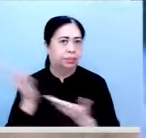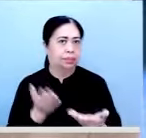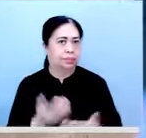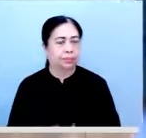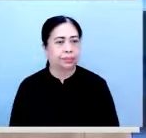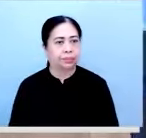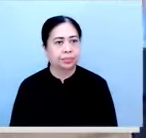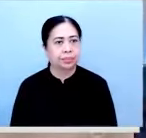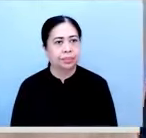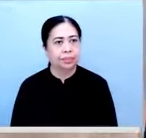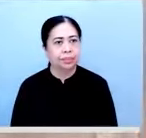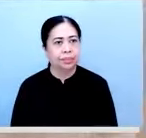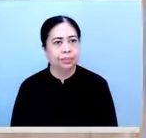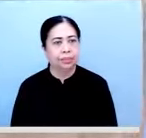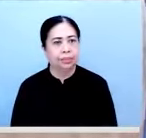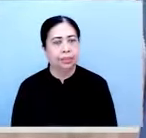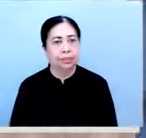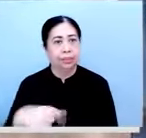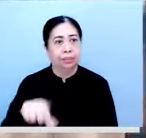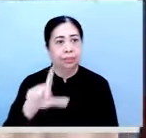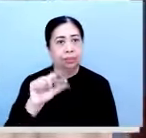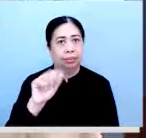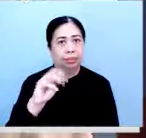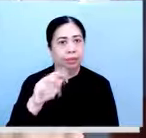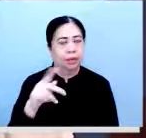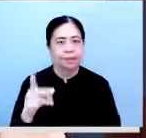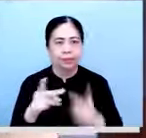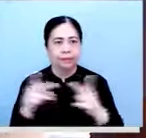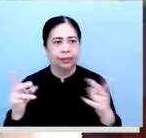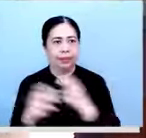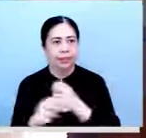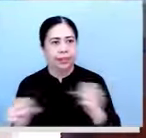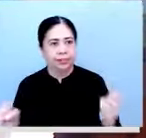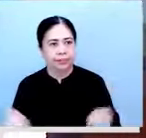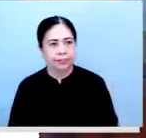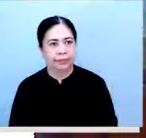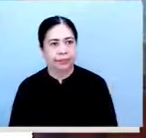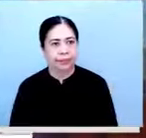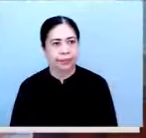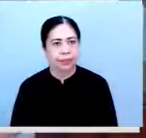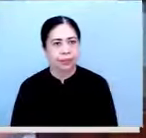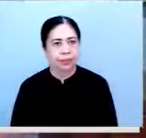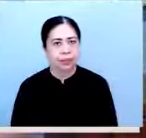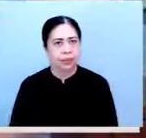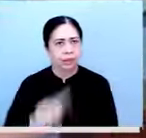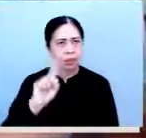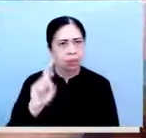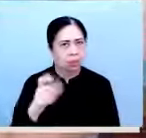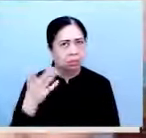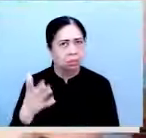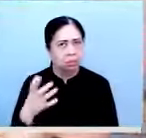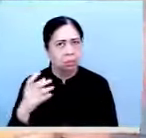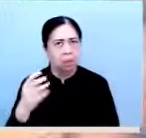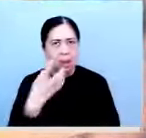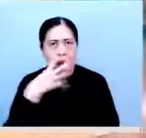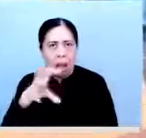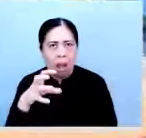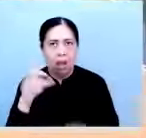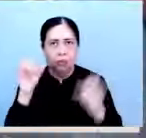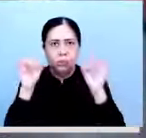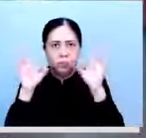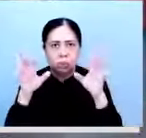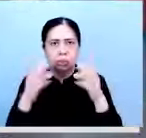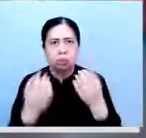So, actually, itong mga lamps natin, very safe din. Kasi usually ang question kung baka uminit daw, masunog,